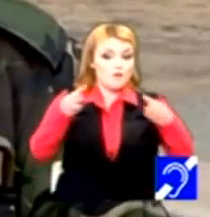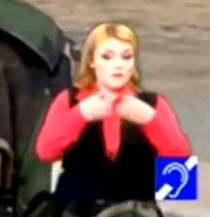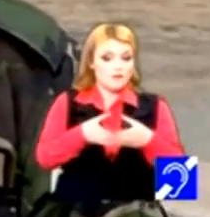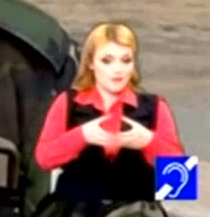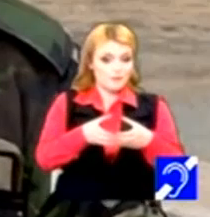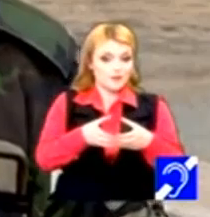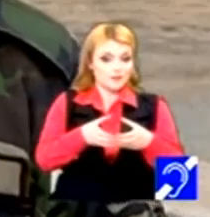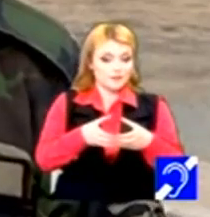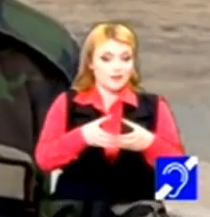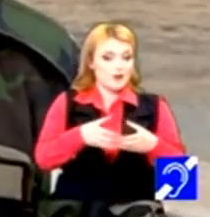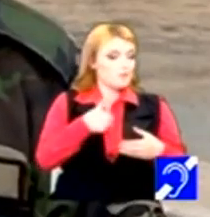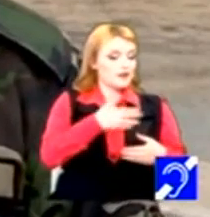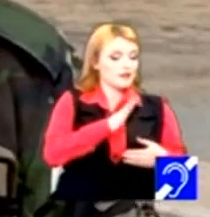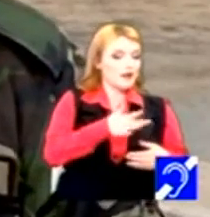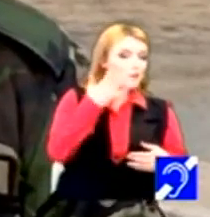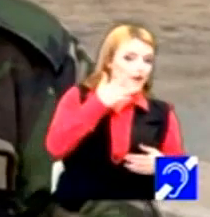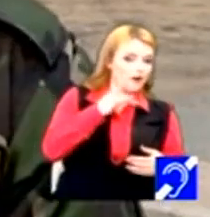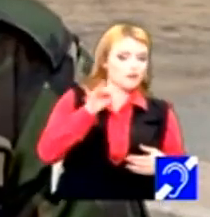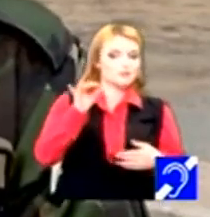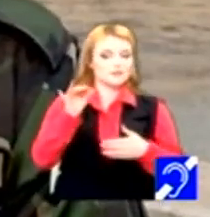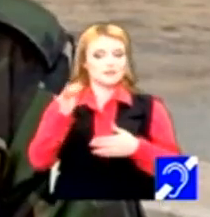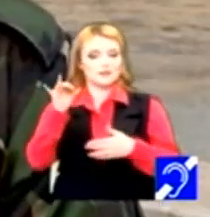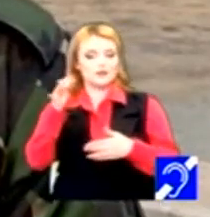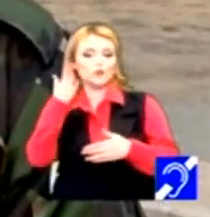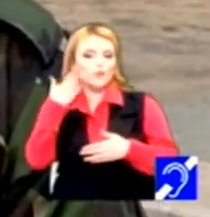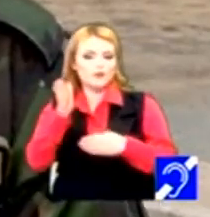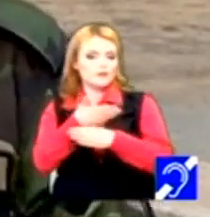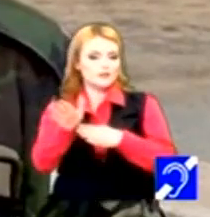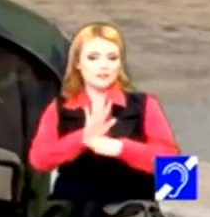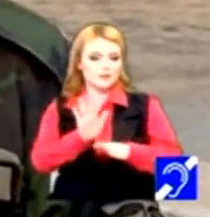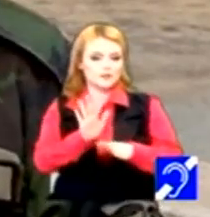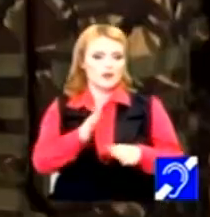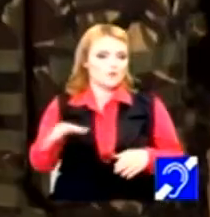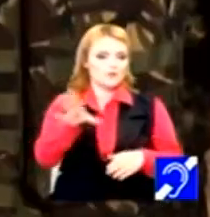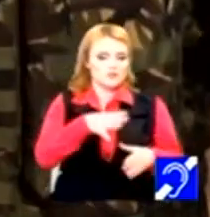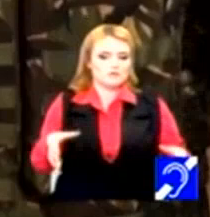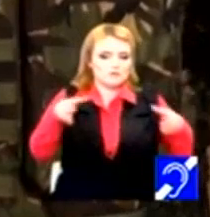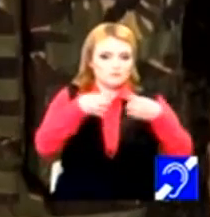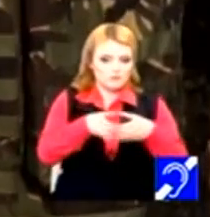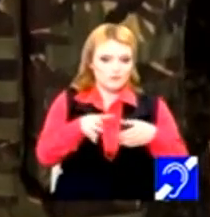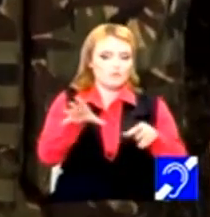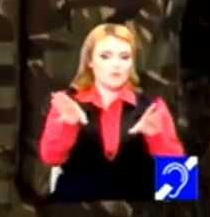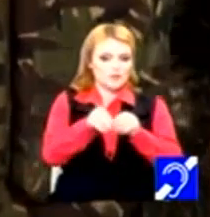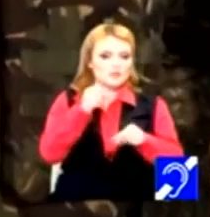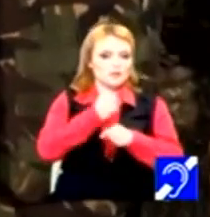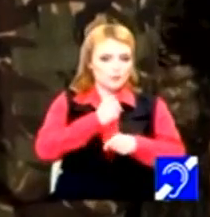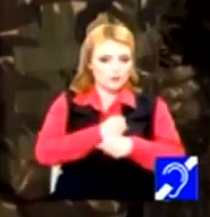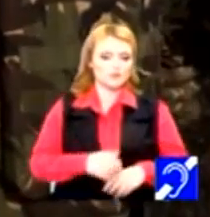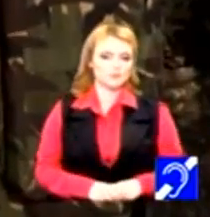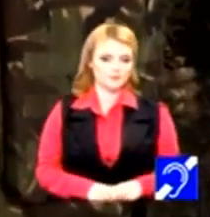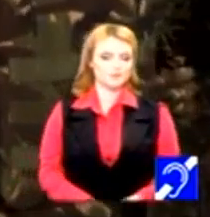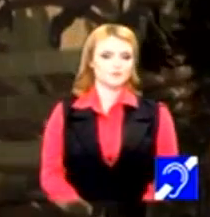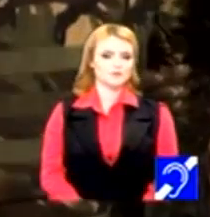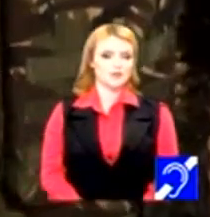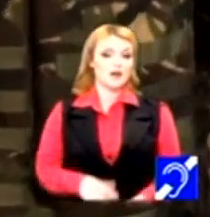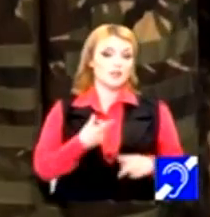We are the same. There is no Americans and no Romanians. We work as together as a team, and they can ask for our help anywhere.